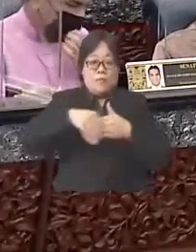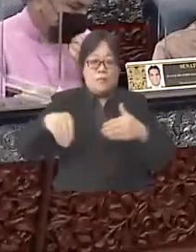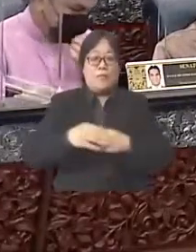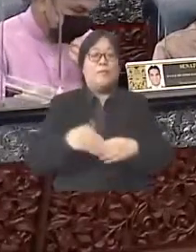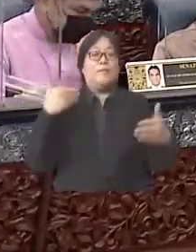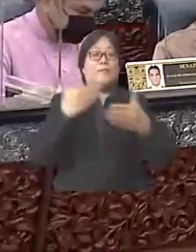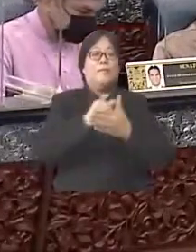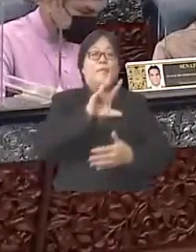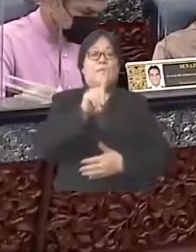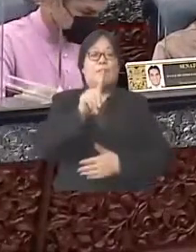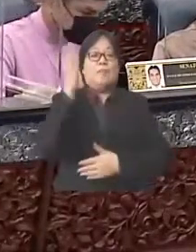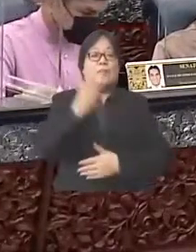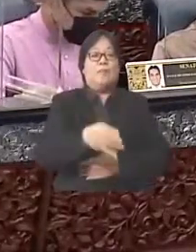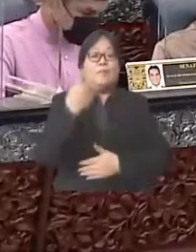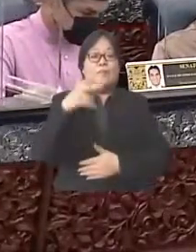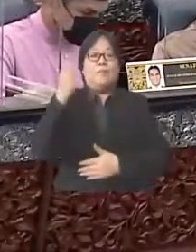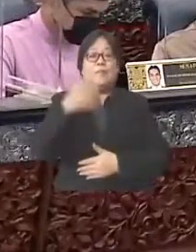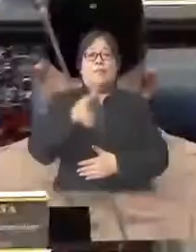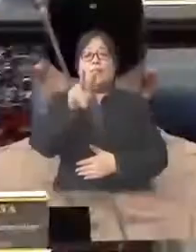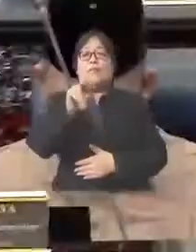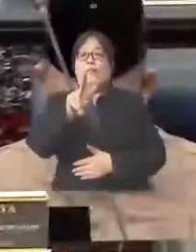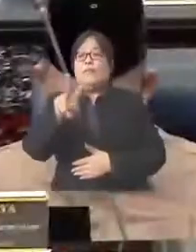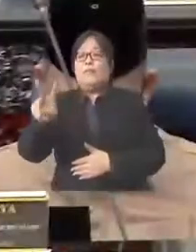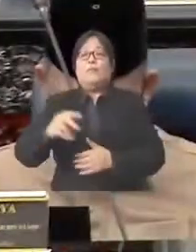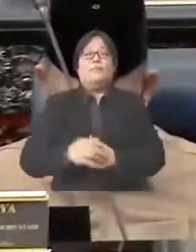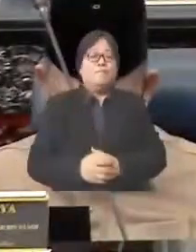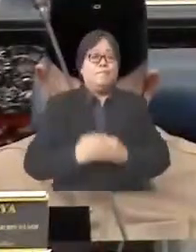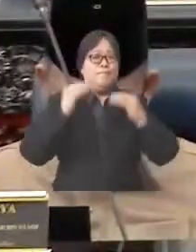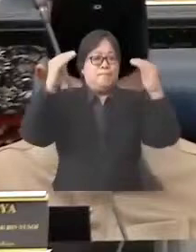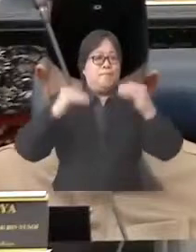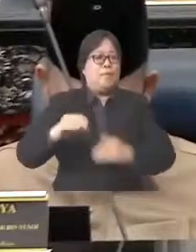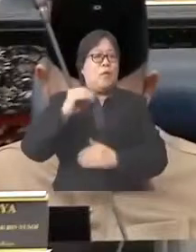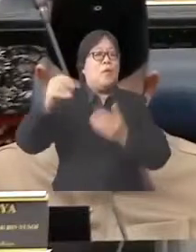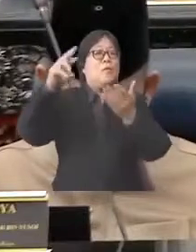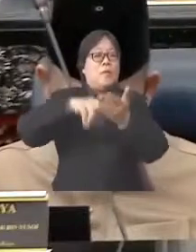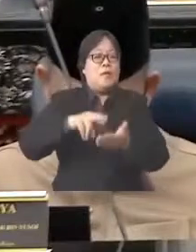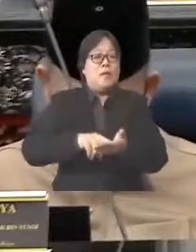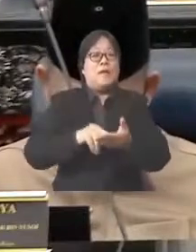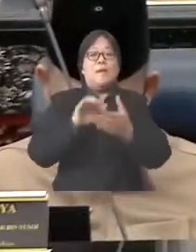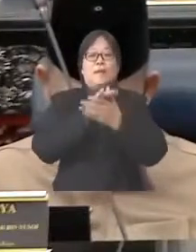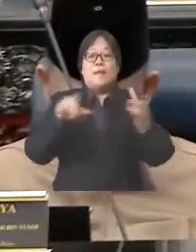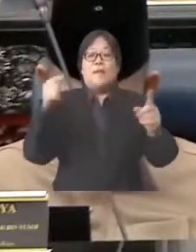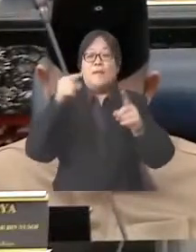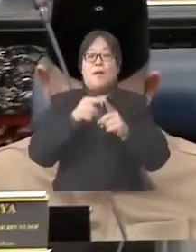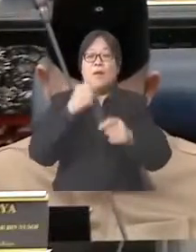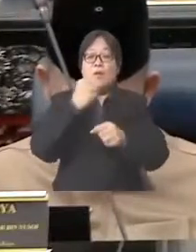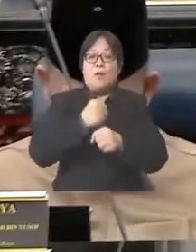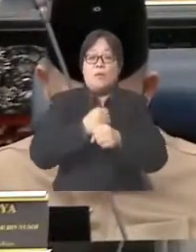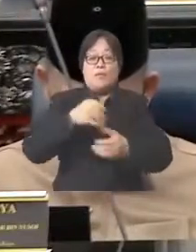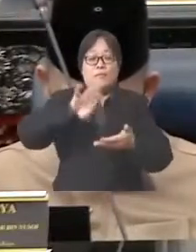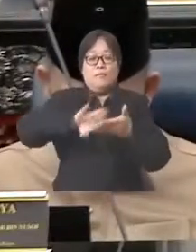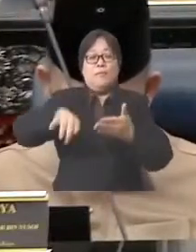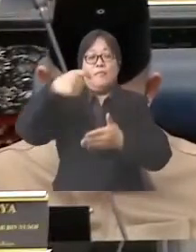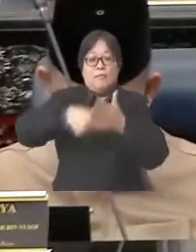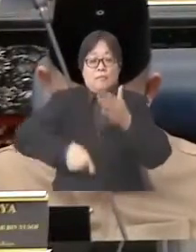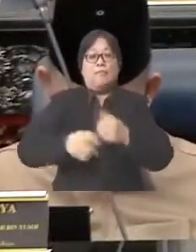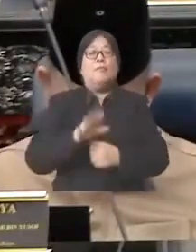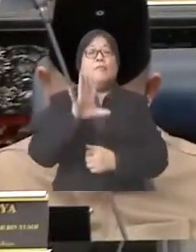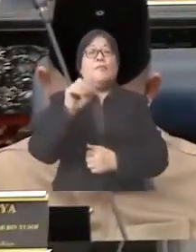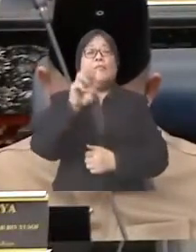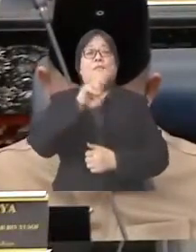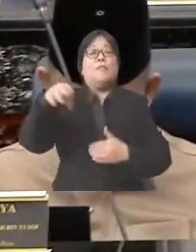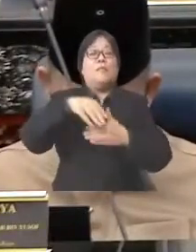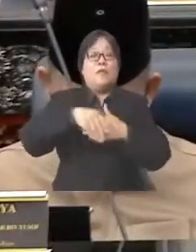sehingga 31 Des 2012 joknya bagi syari'at yang mendaftar di bawah shift Edward potongan Cukai tambahan single